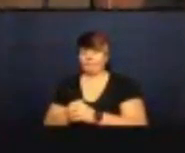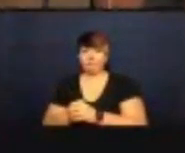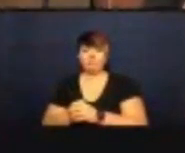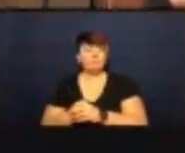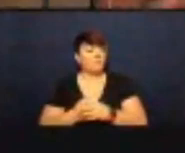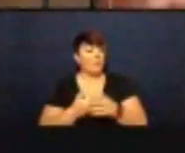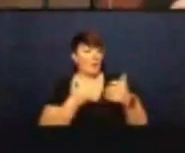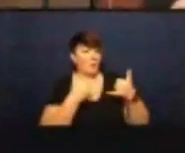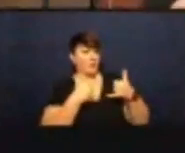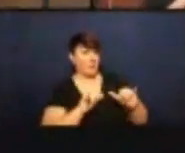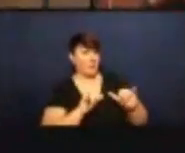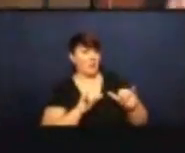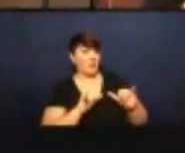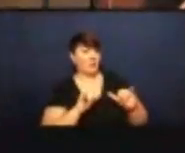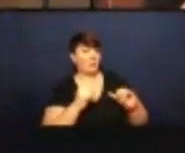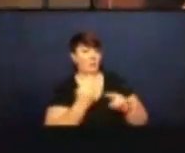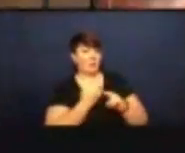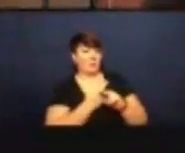Je,